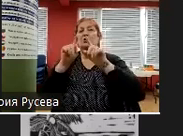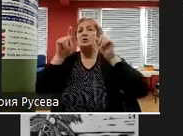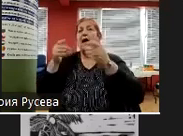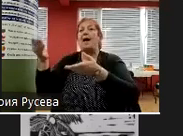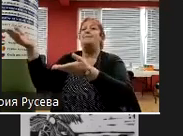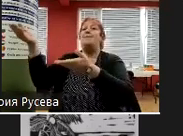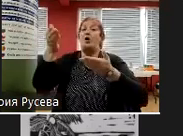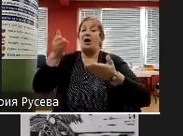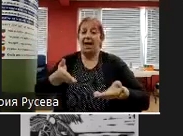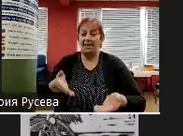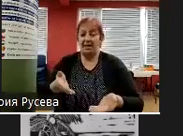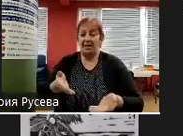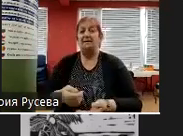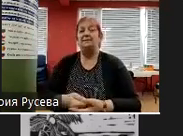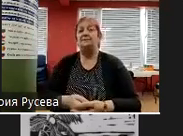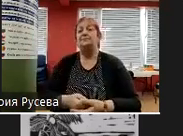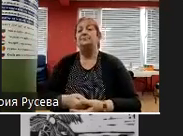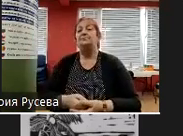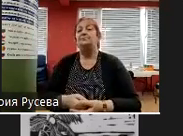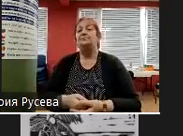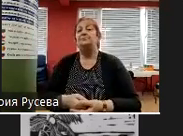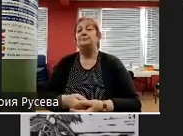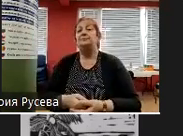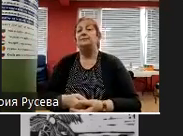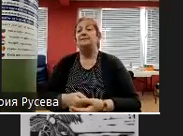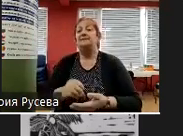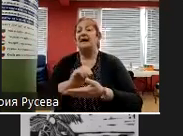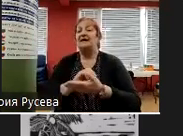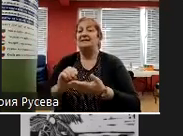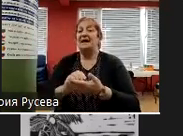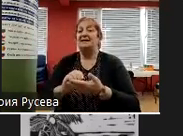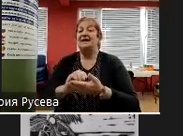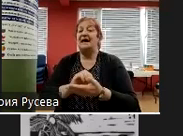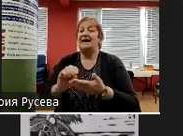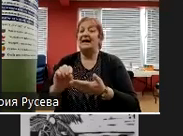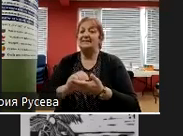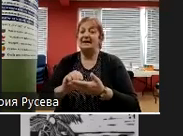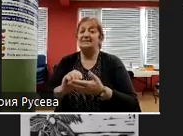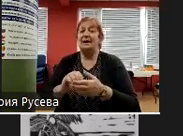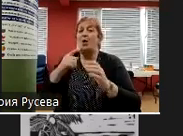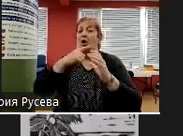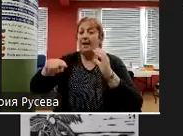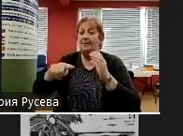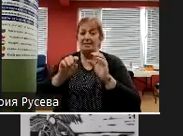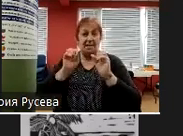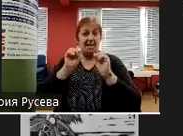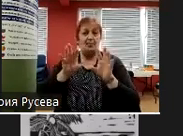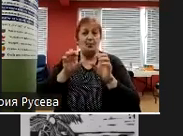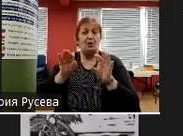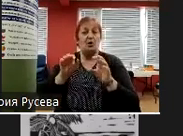покани. Значи, изпратете връзката за регистрация по имейл или публикуване